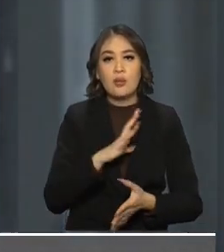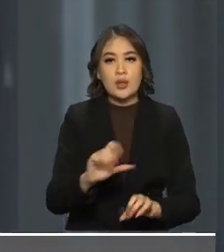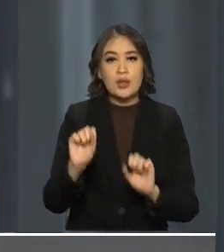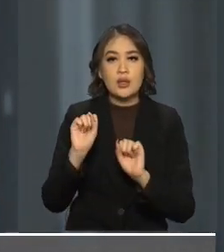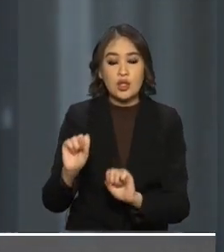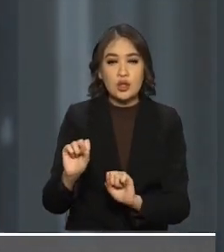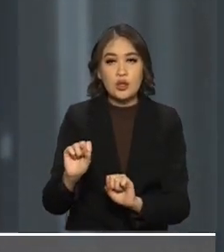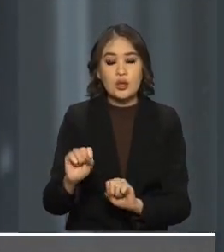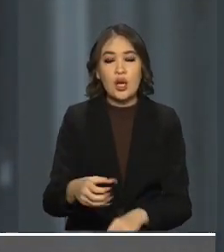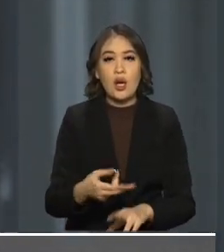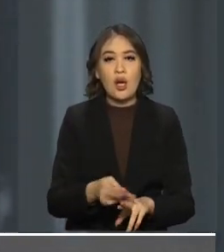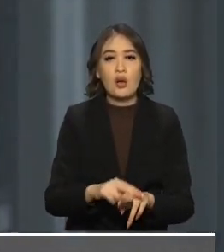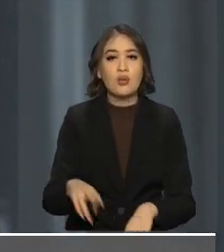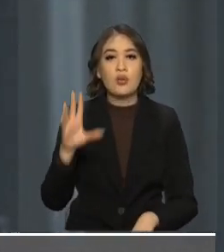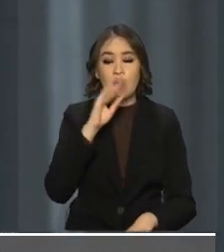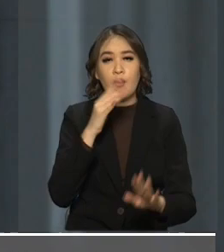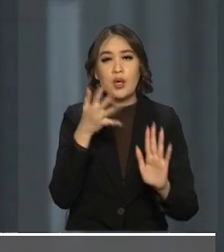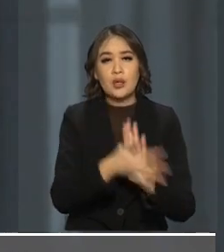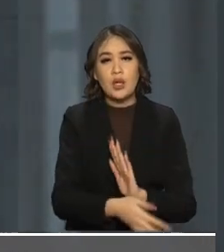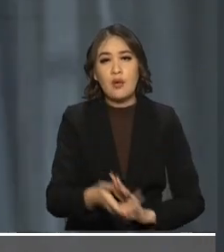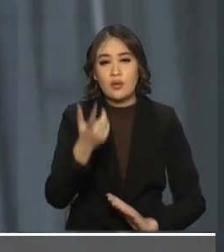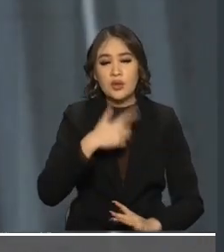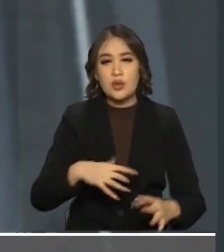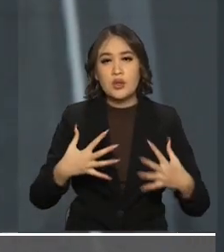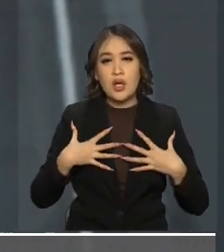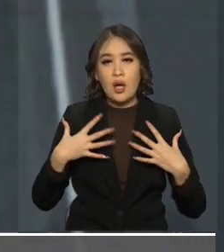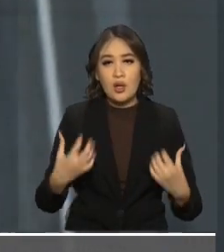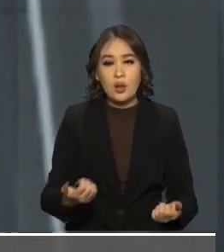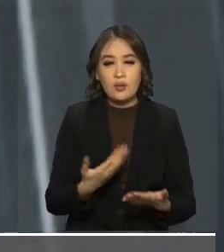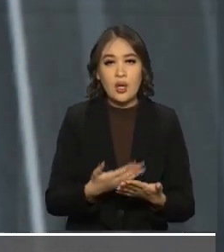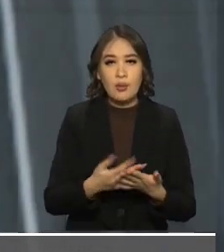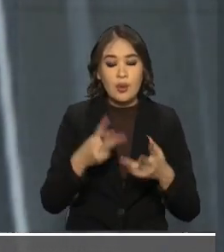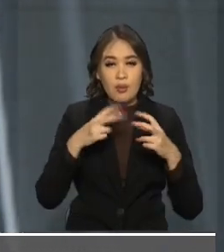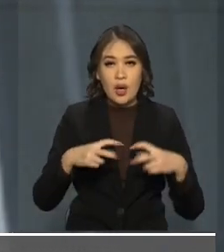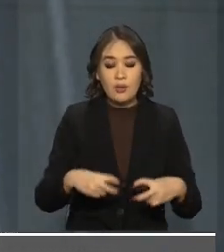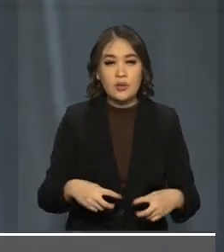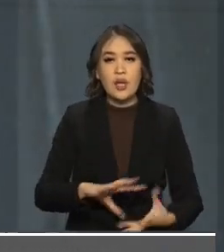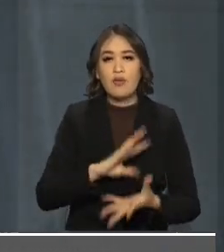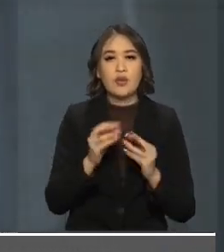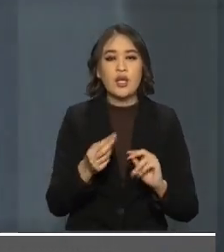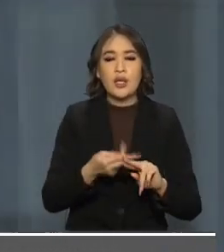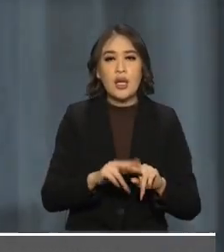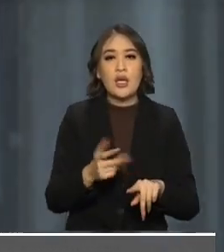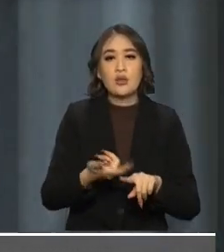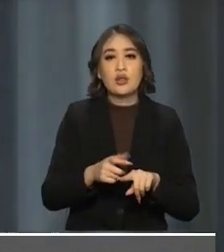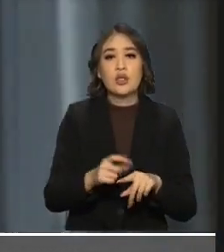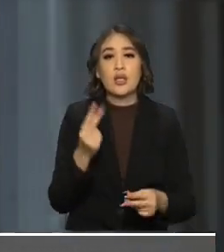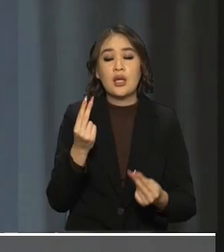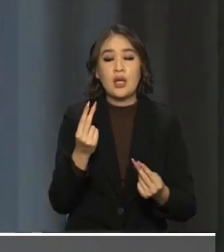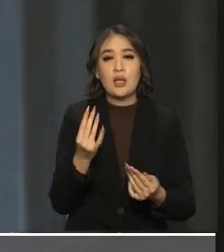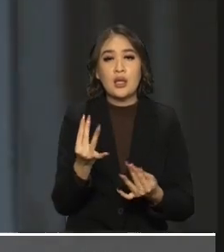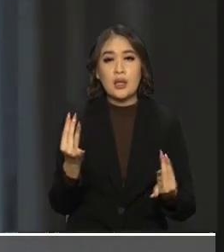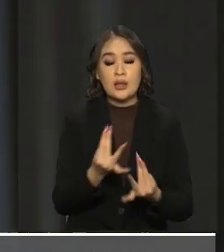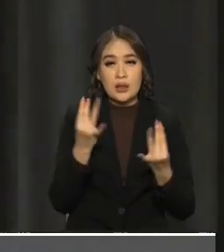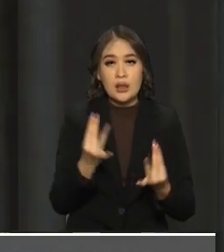защиты, могут потратить эти деньги на восстановление здоровья работников и так далее. То есть это очень интересная, на мой взгляд, практика. Мы понимаем,